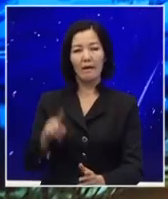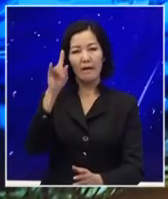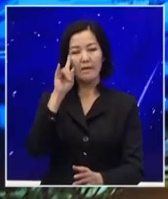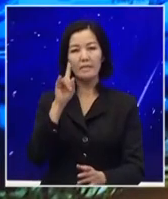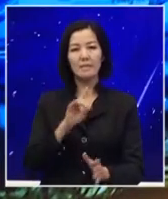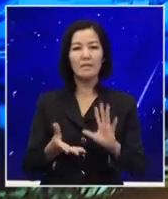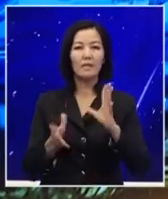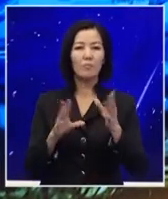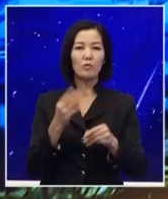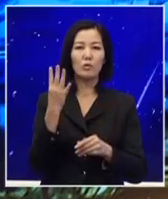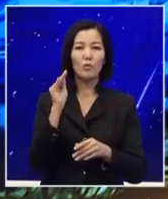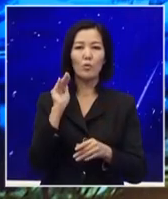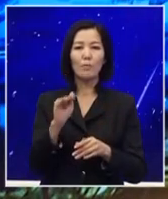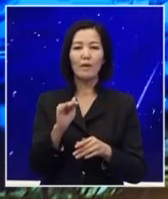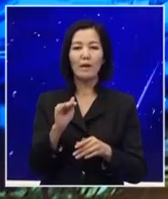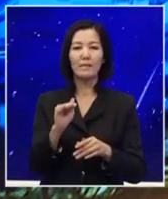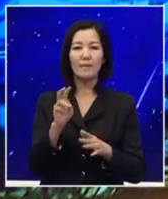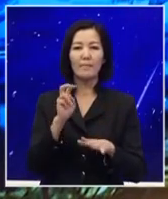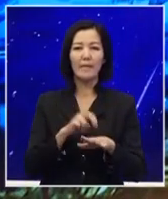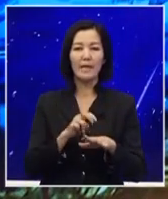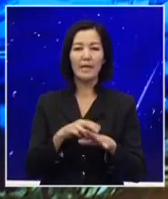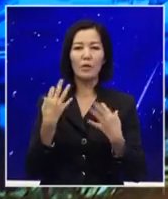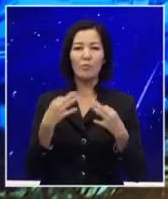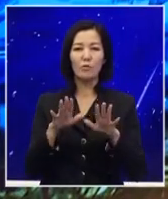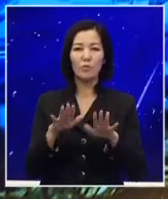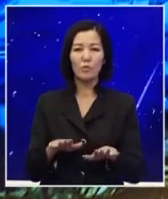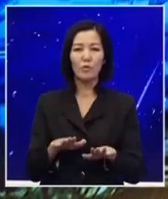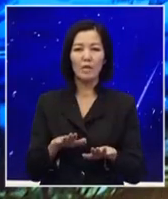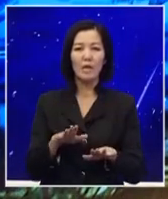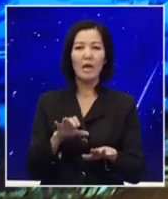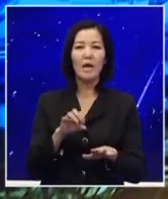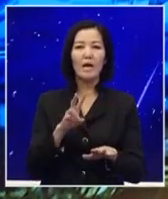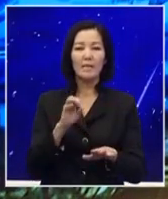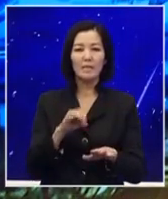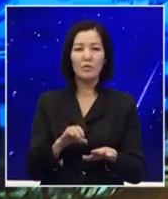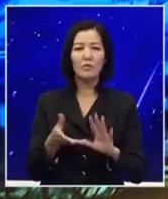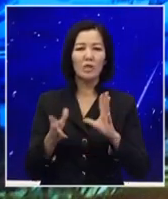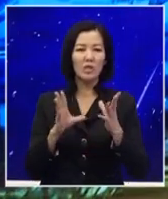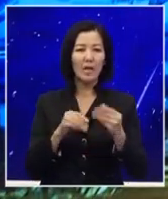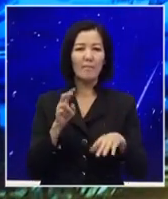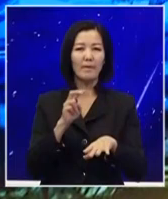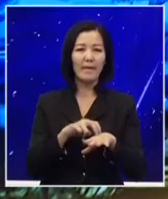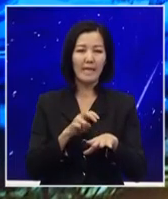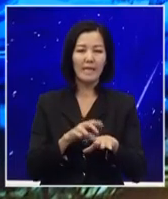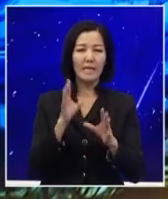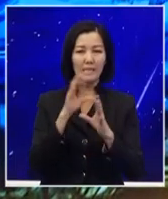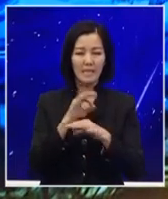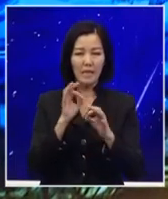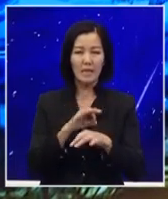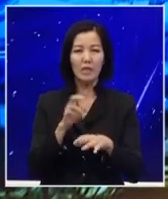Елімізде 4000-ден астам дәрігердің орны бос тұр. Республикада анестезиолог, реаниматолог, терапевт, жалпы практикалық дәрігер, зертханашы